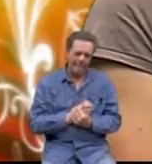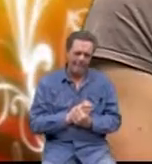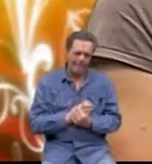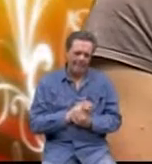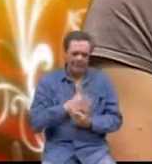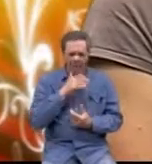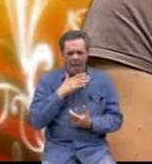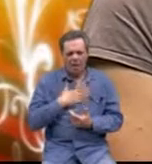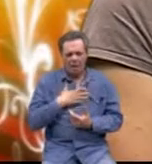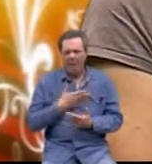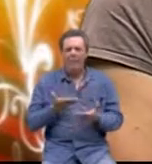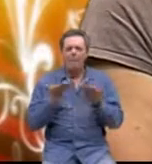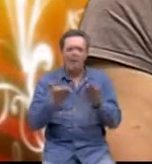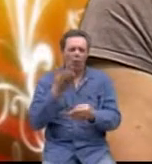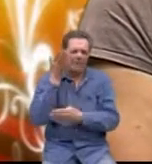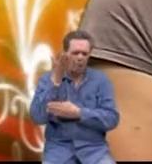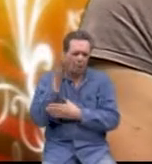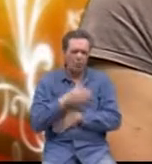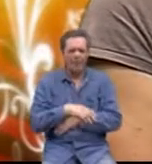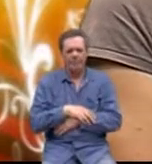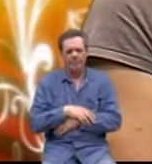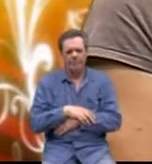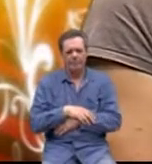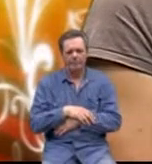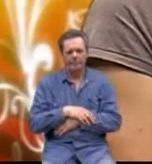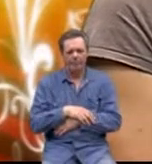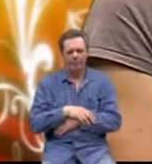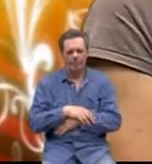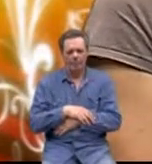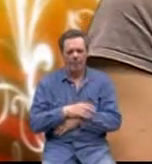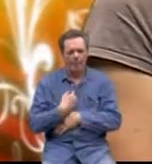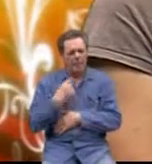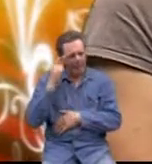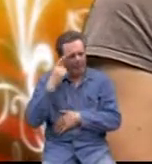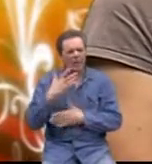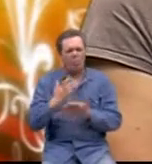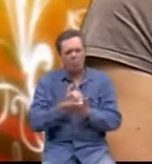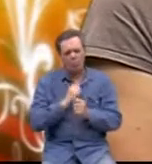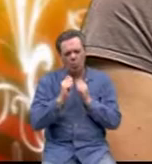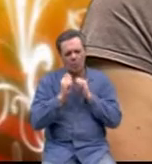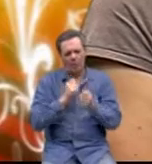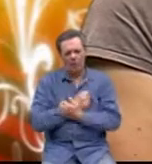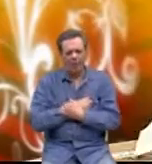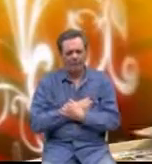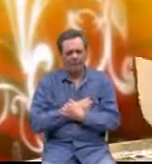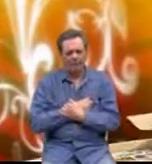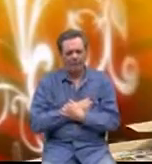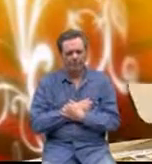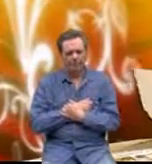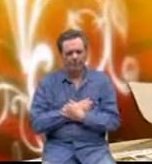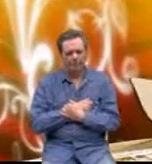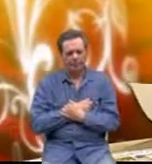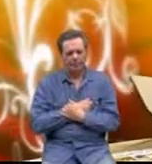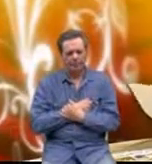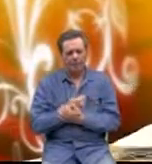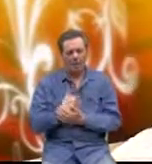nekakve želje, možda i prijedloge za ubuduće i slično. Tako da nadam se da ćemo uspjeti izrazgovarati taj dio. Da, eto, to bi bilo jako važno. A